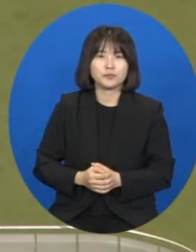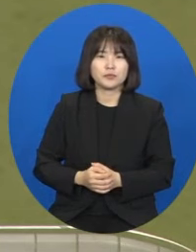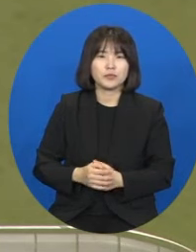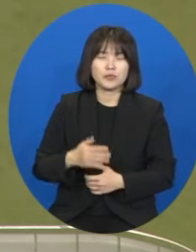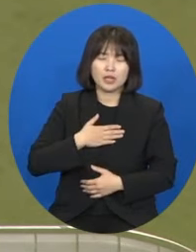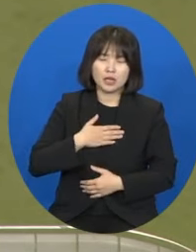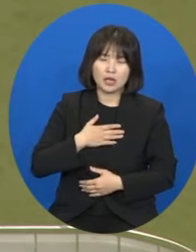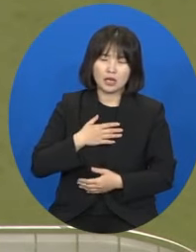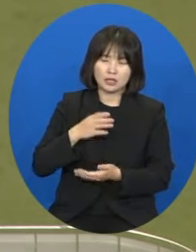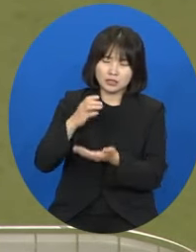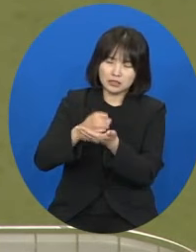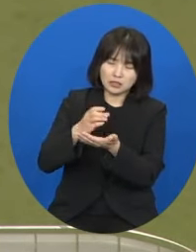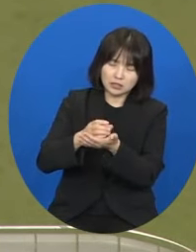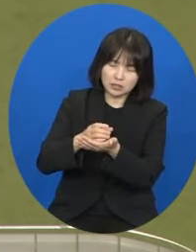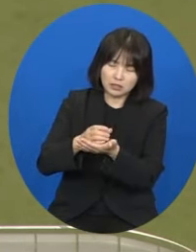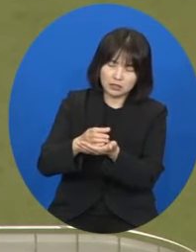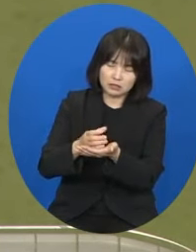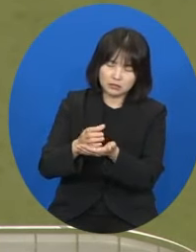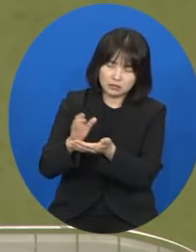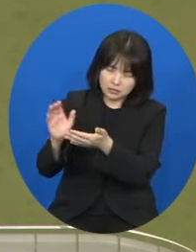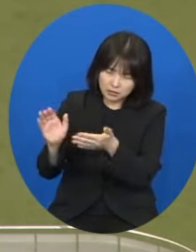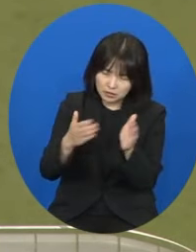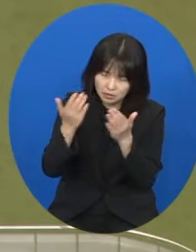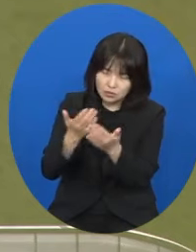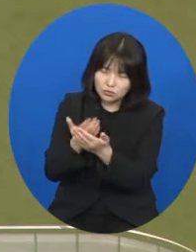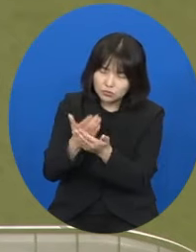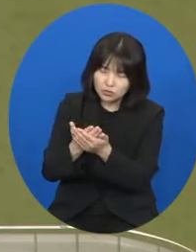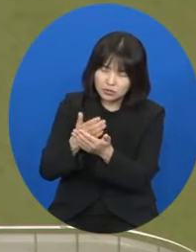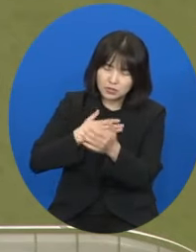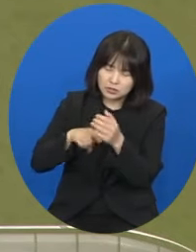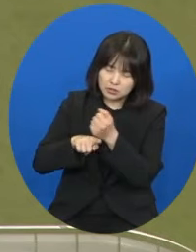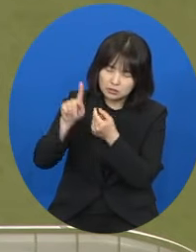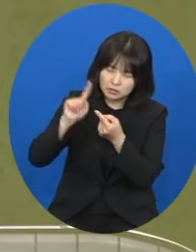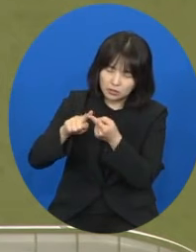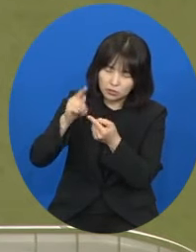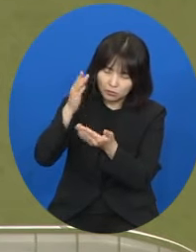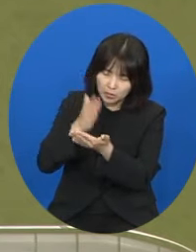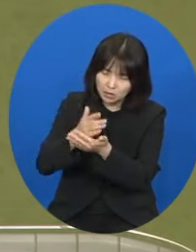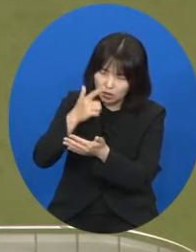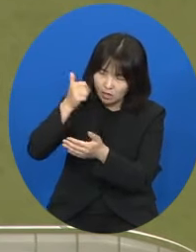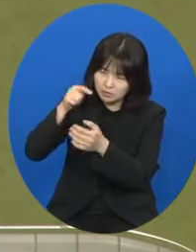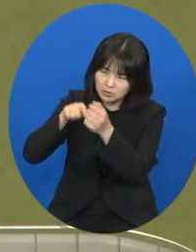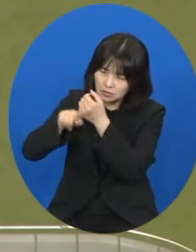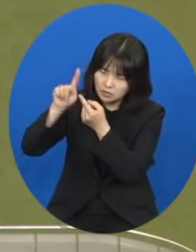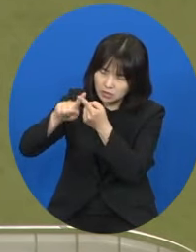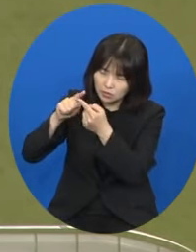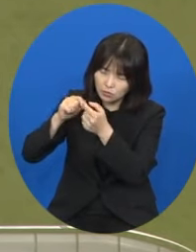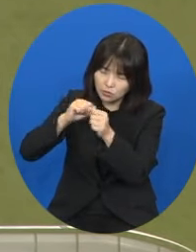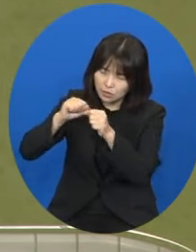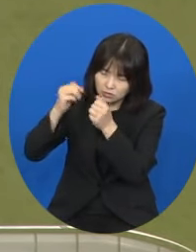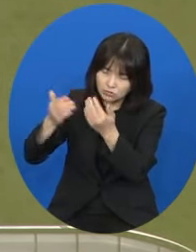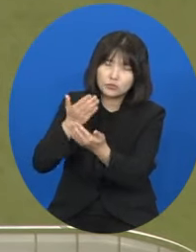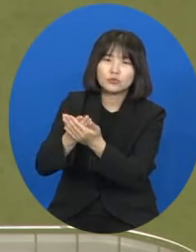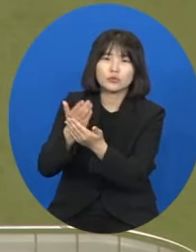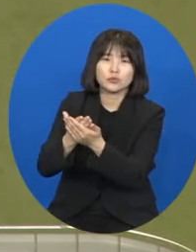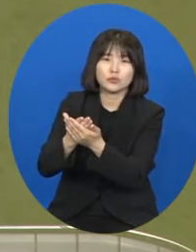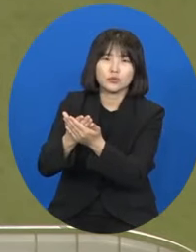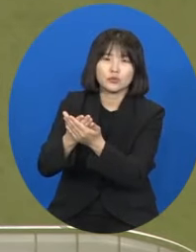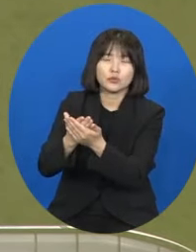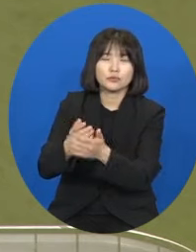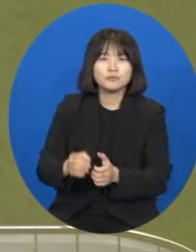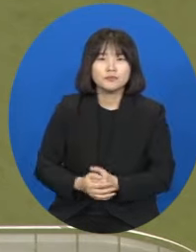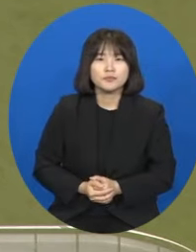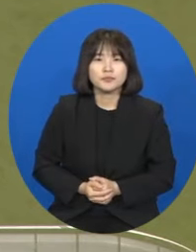내게서 이 잔이 지나가게 하옵소서. 그러나 내 뜻대로 마시고 아버지의 뜻대로 하옵소서.